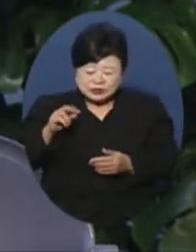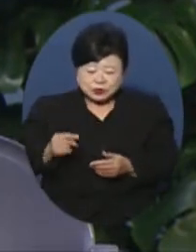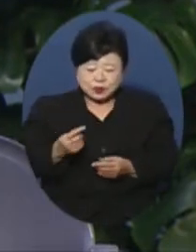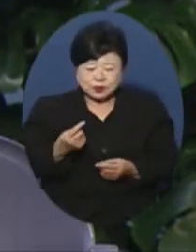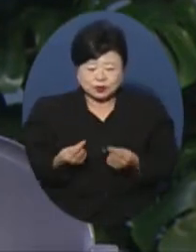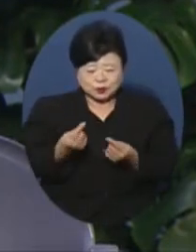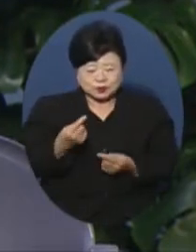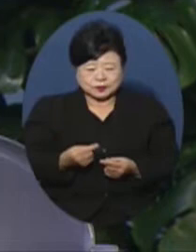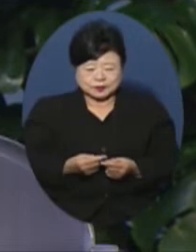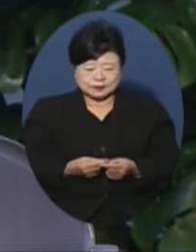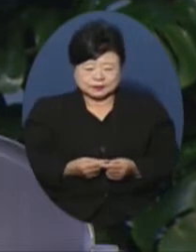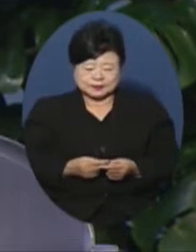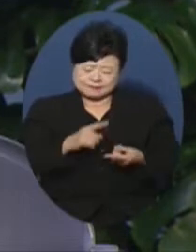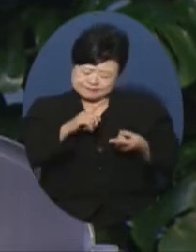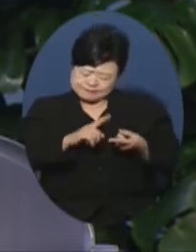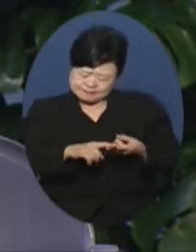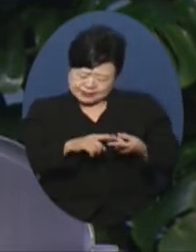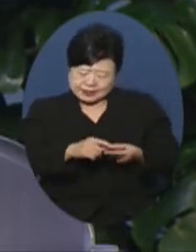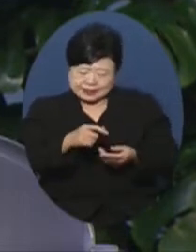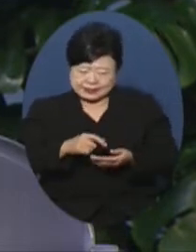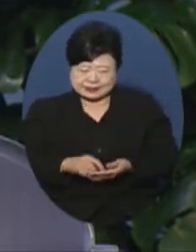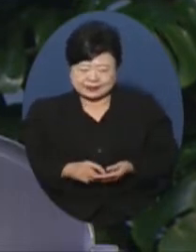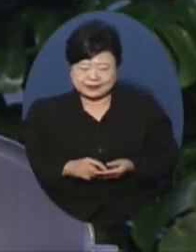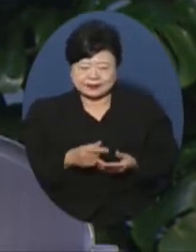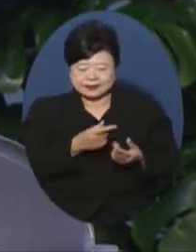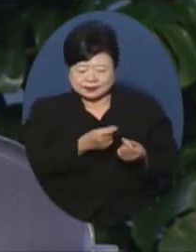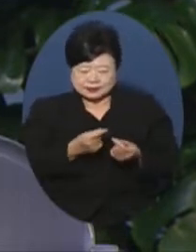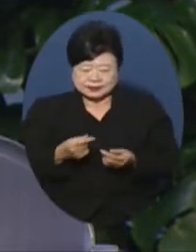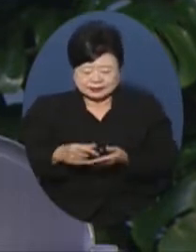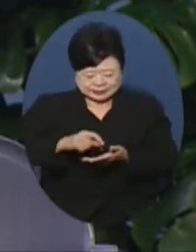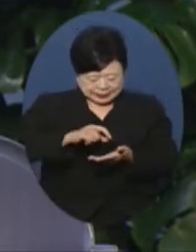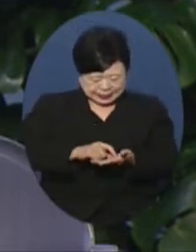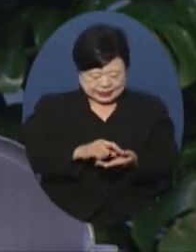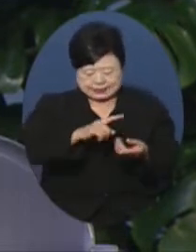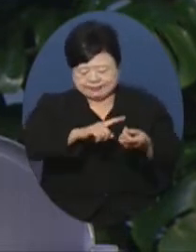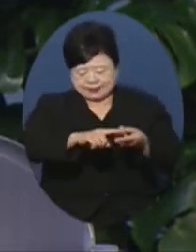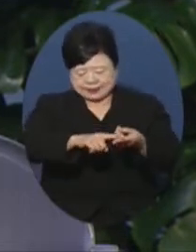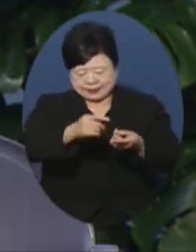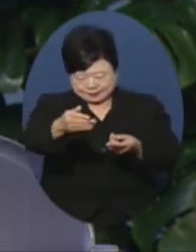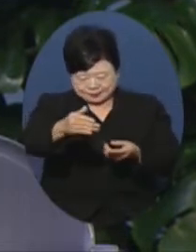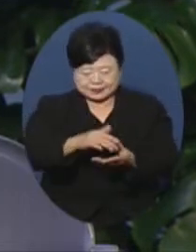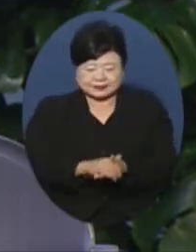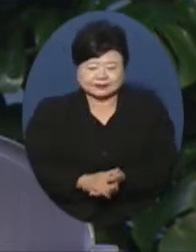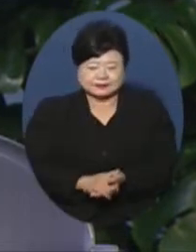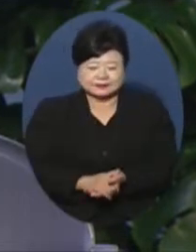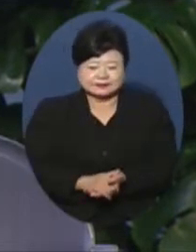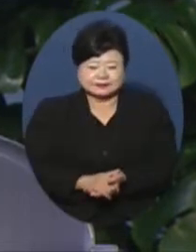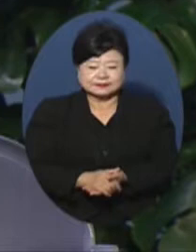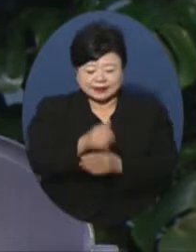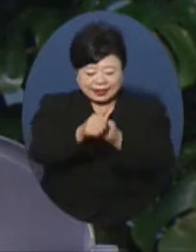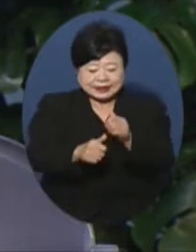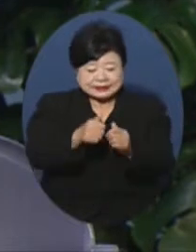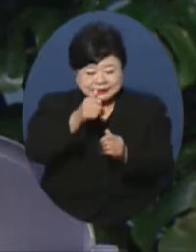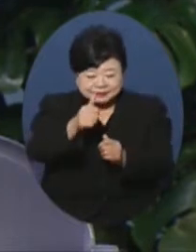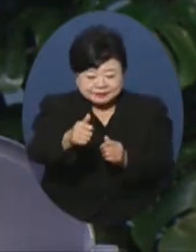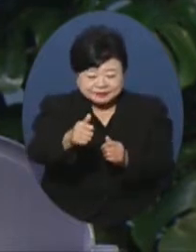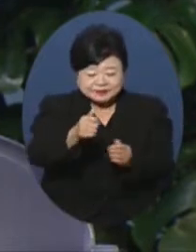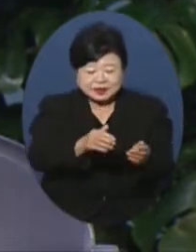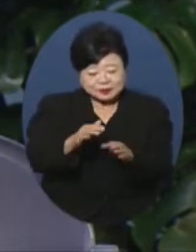산소 비율을 가장 알맞게 시켜 주시고 계신 것입니다.